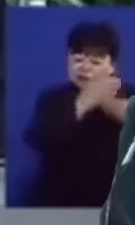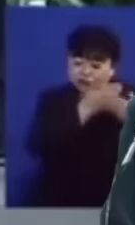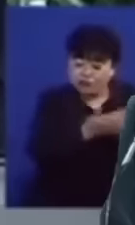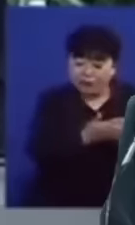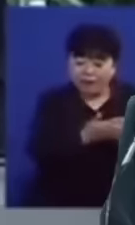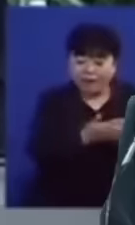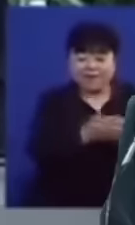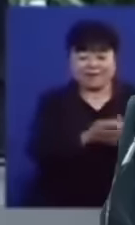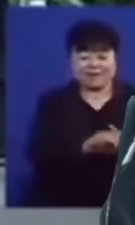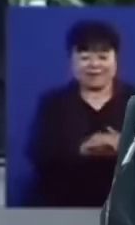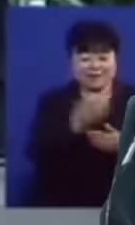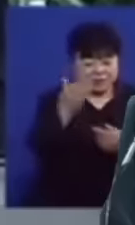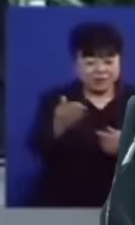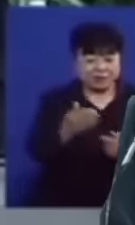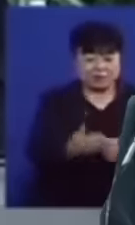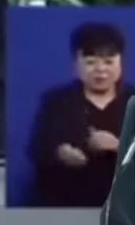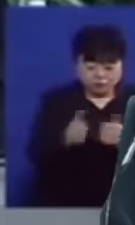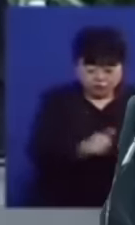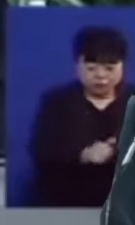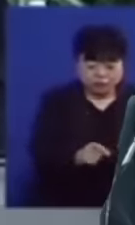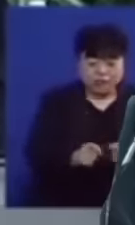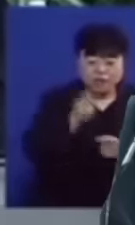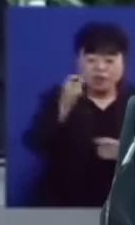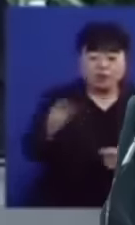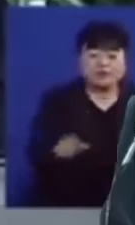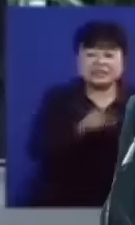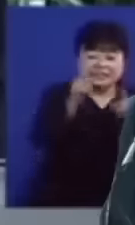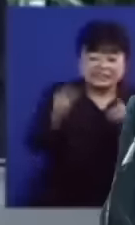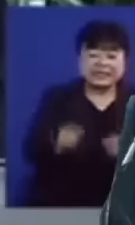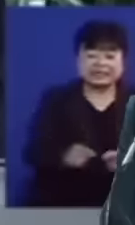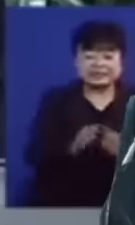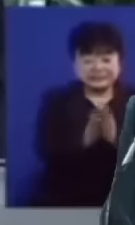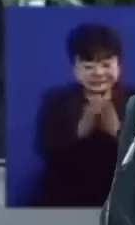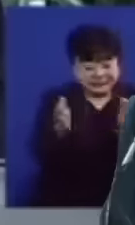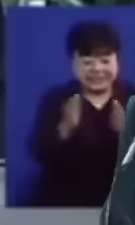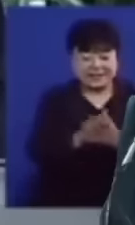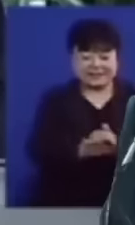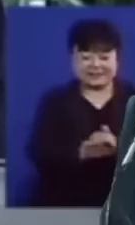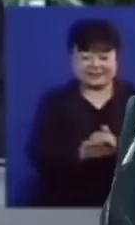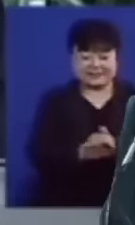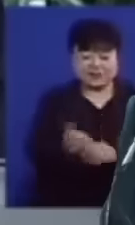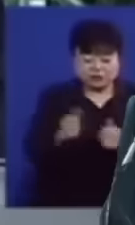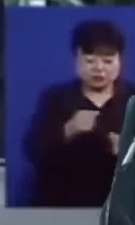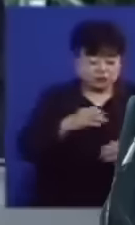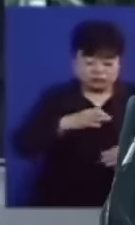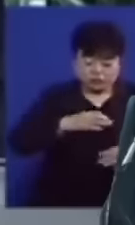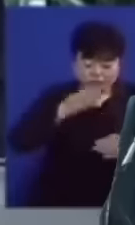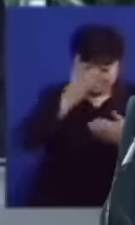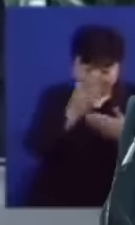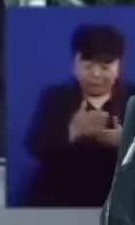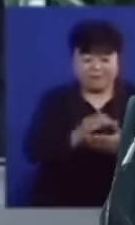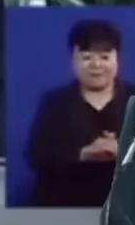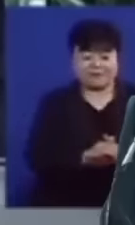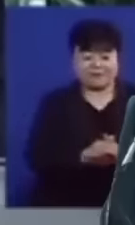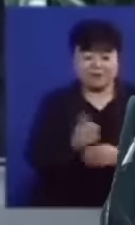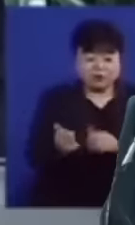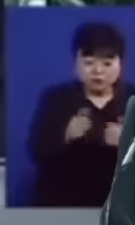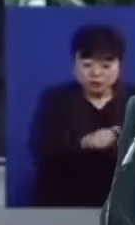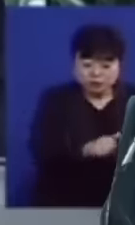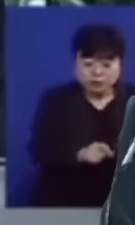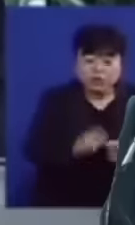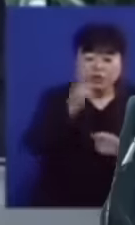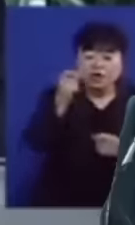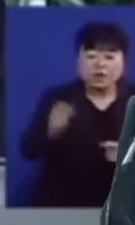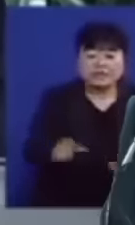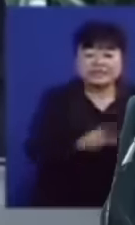중요하지만은 여러분 죽는 것은 영원히 사는 시작인 것입니다. 그러므로 죽음을 두려워하지 말 것은 죽음이란